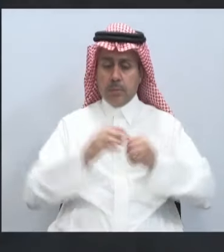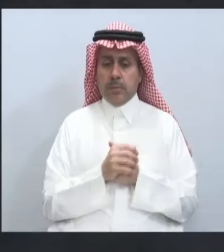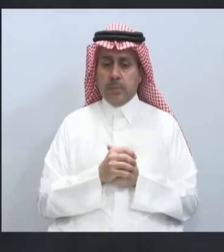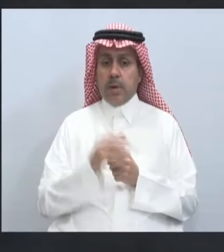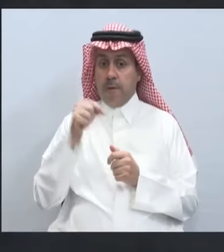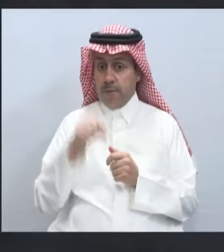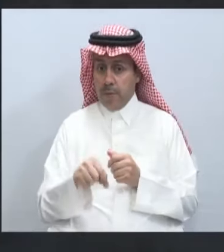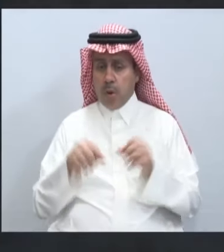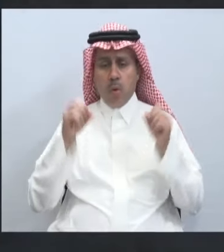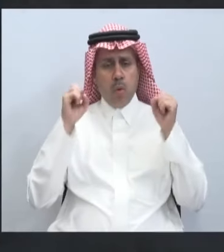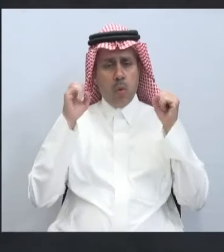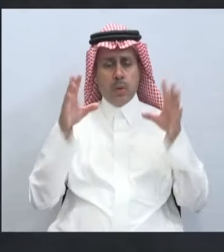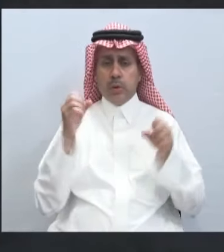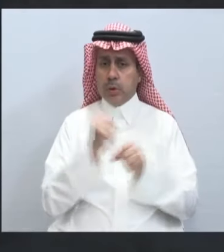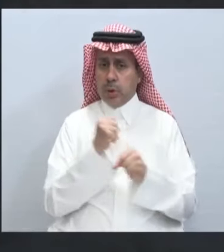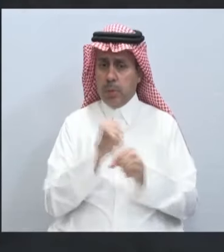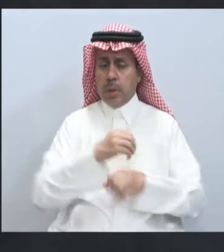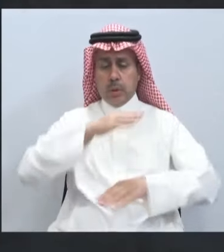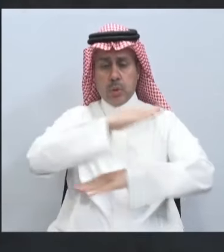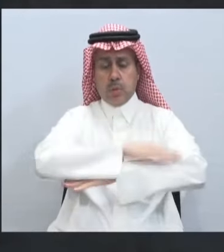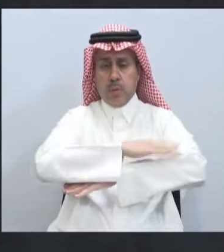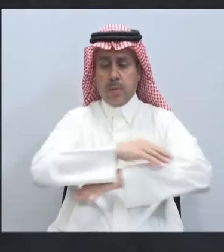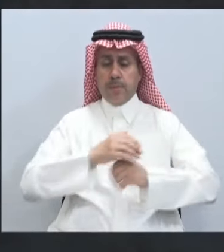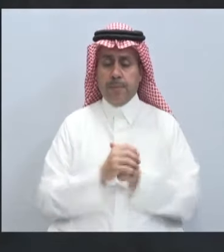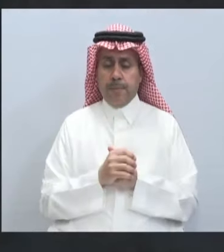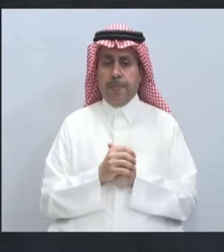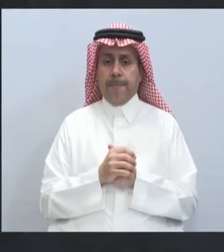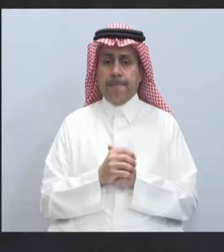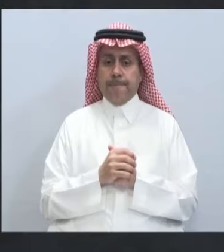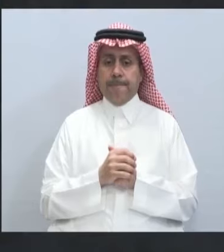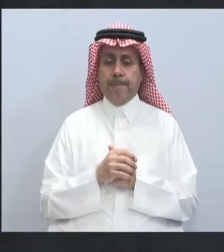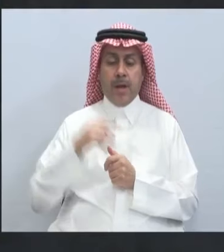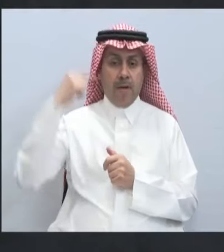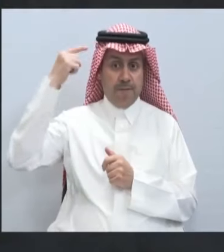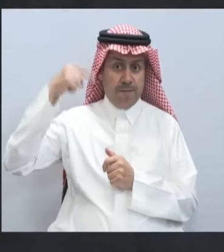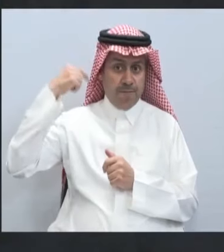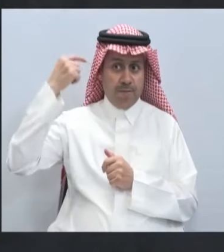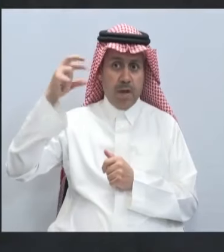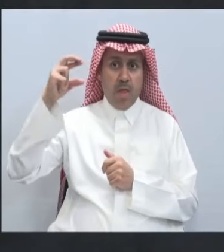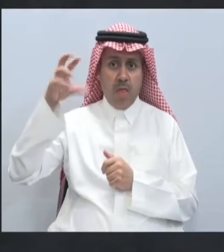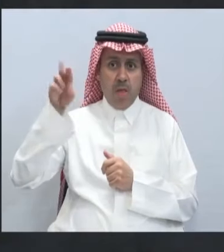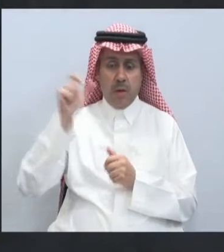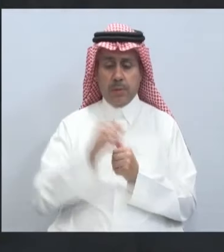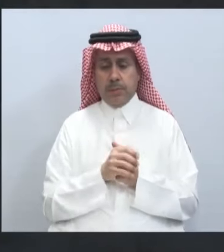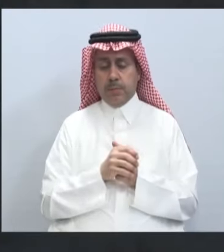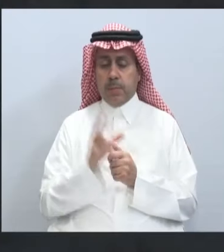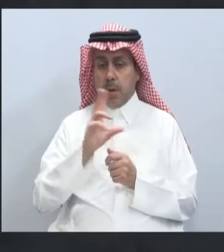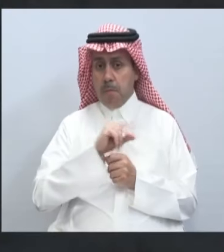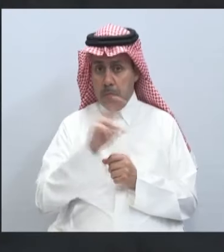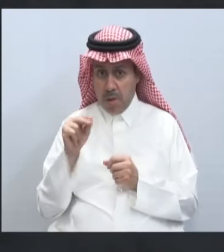هناك العديد من التطبيقات السلوكيه التي تبادرت لاذهب طيب من يذكر لنا بعض